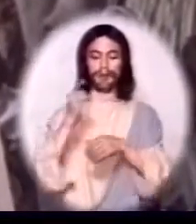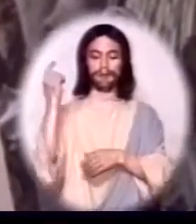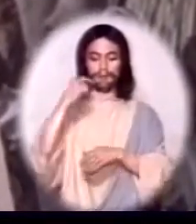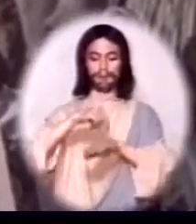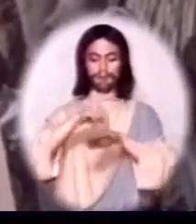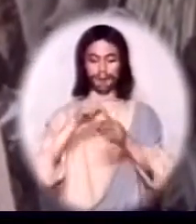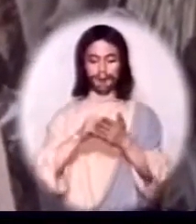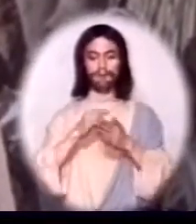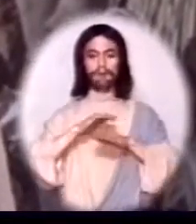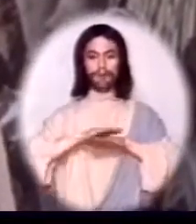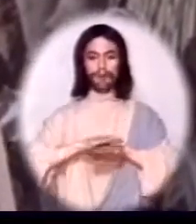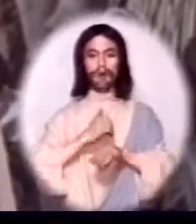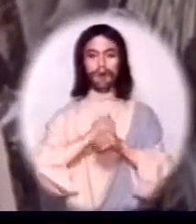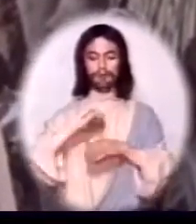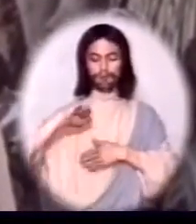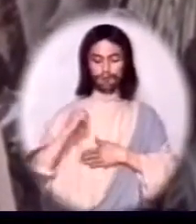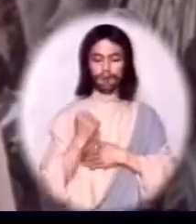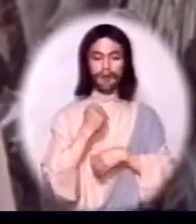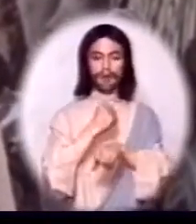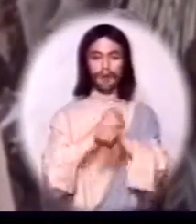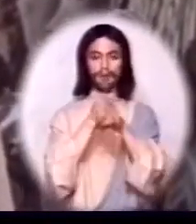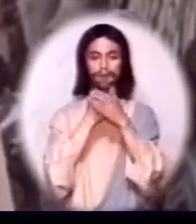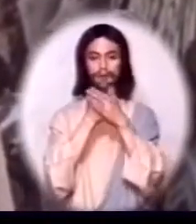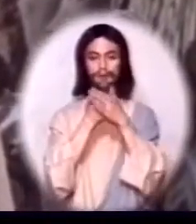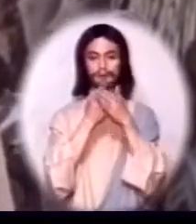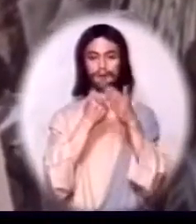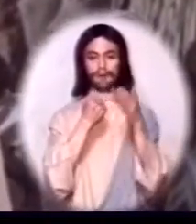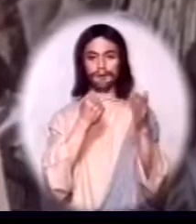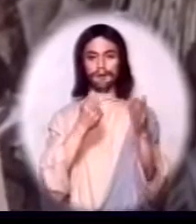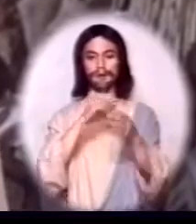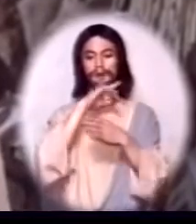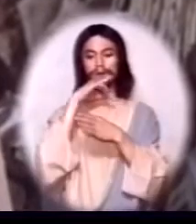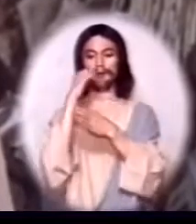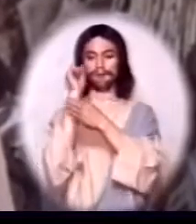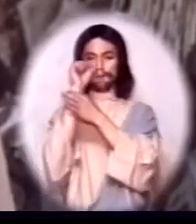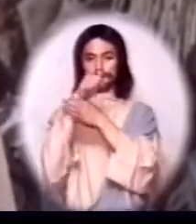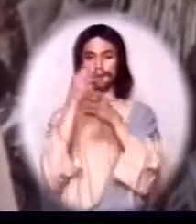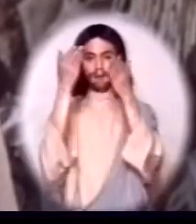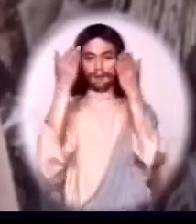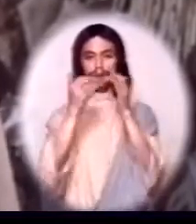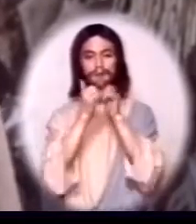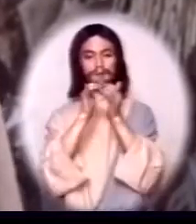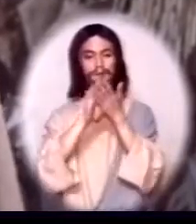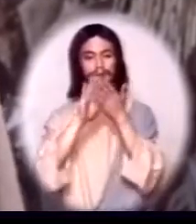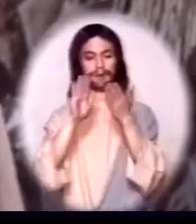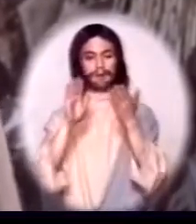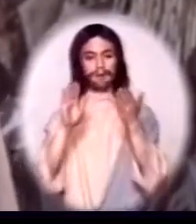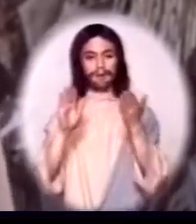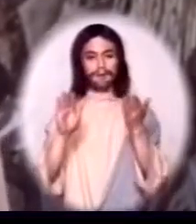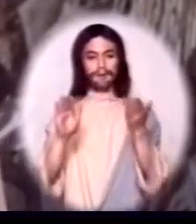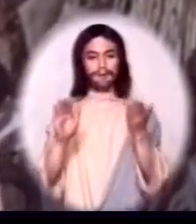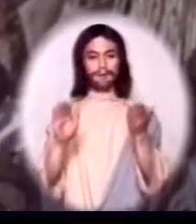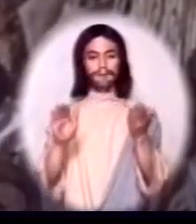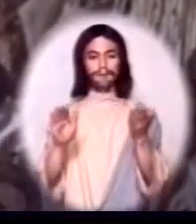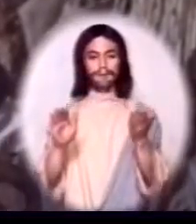말씀을 잘 듣고 마음에 잘 간직하며 순종을 함으로써 열매를 맺는 자니라.